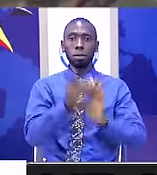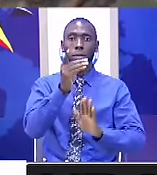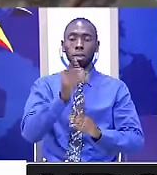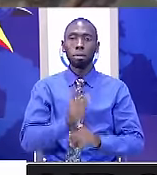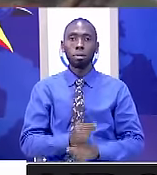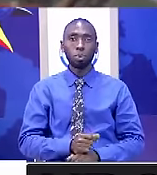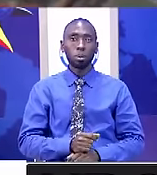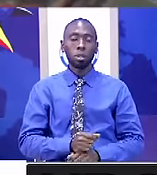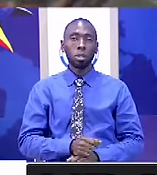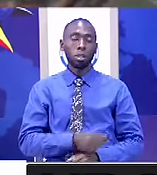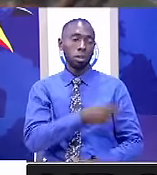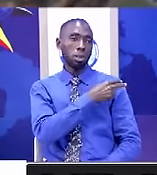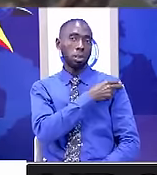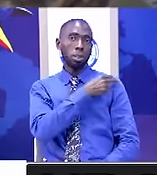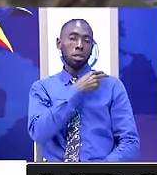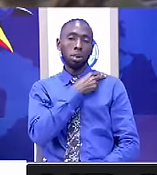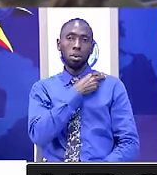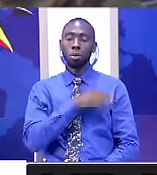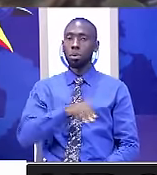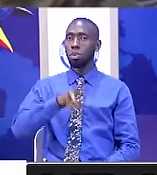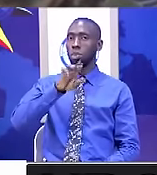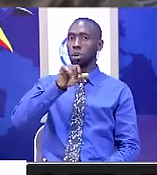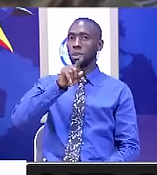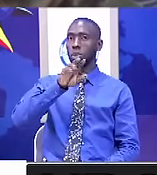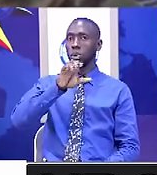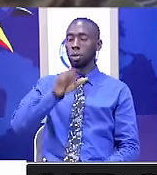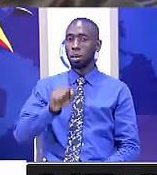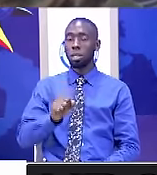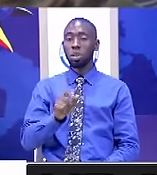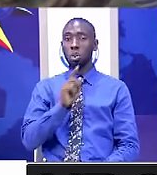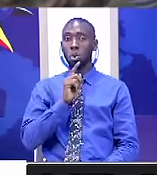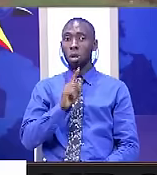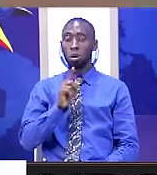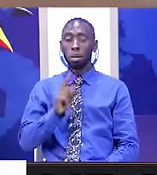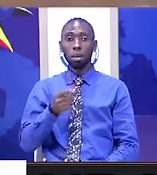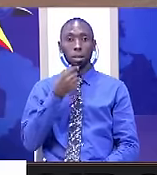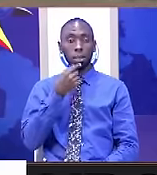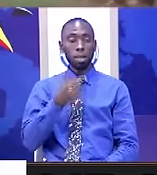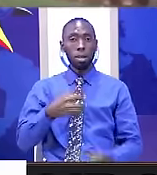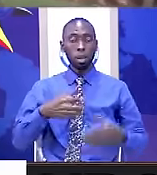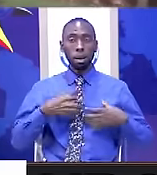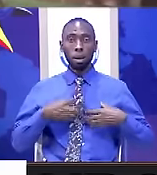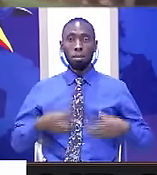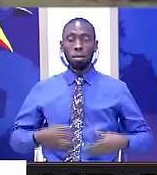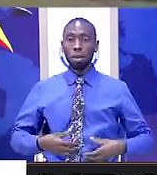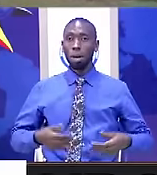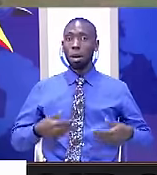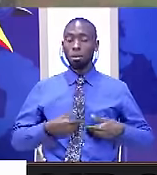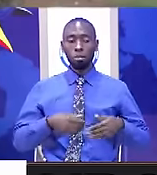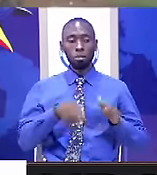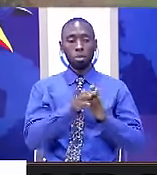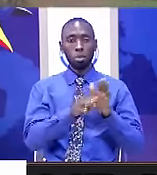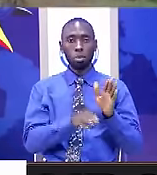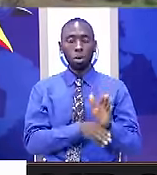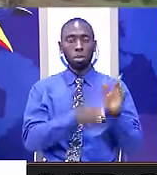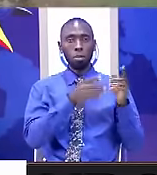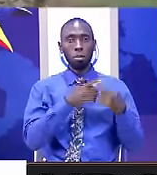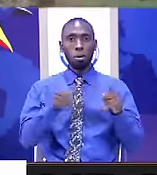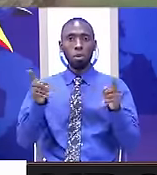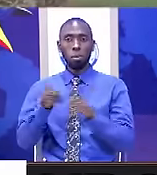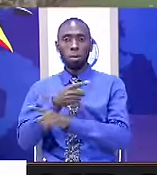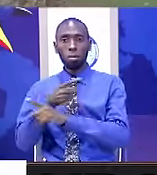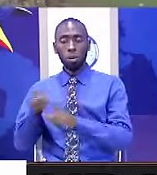Wilson Mbadi omuduumizi w'eggye lya UPDF era ategeezezza nti amagye gajja kubeera n'emikolo egy'enjawulo eginaakulembera emikolo